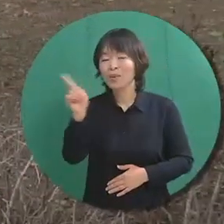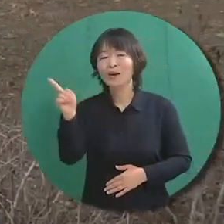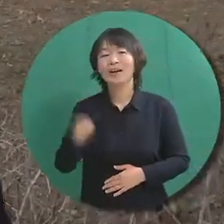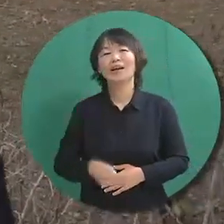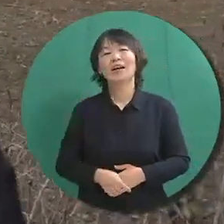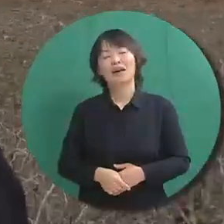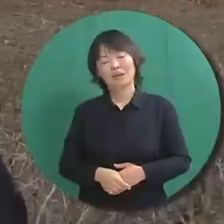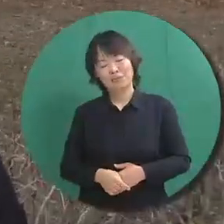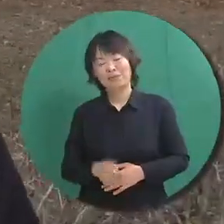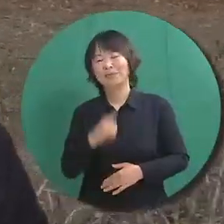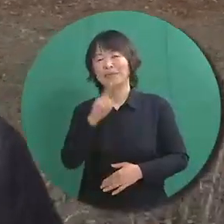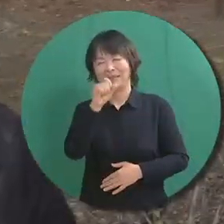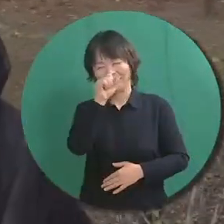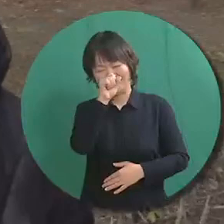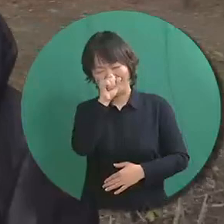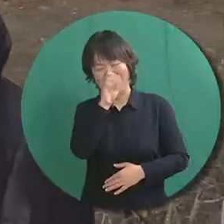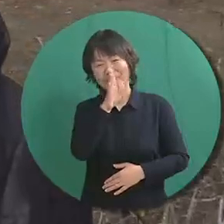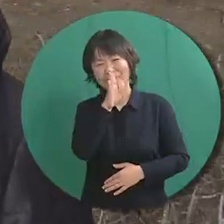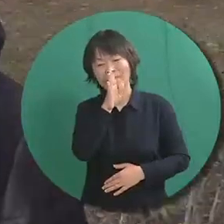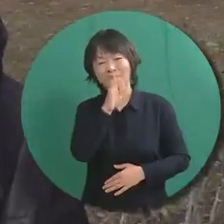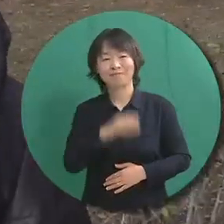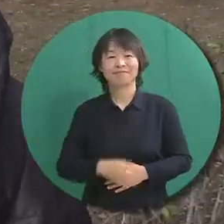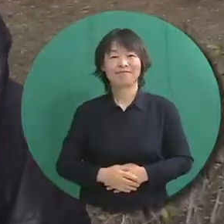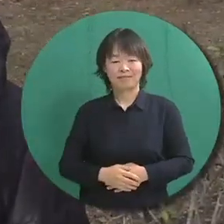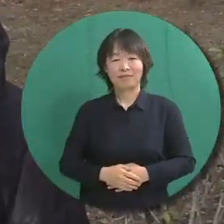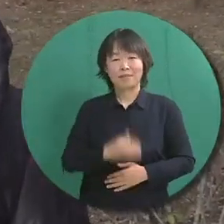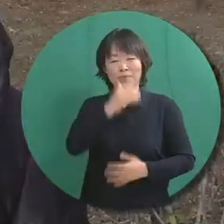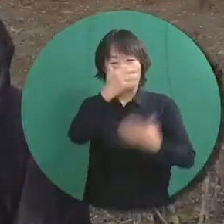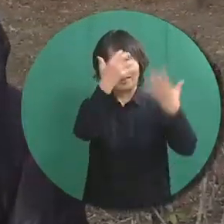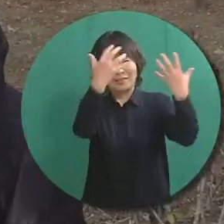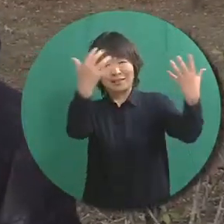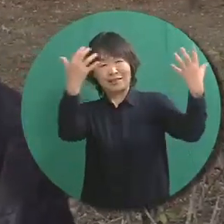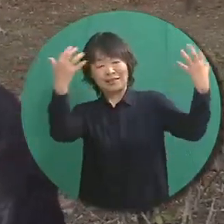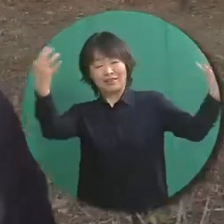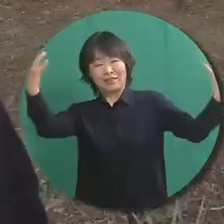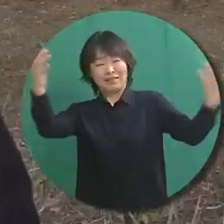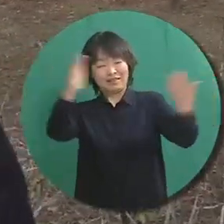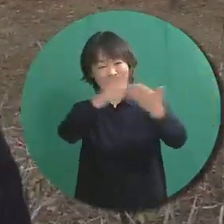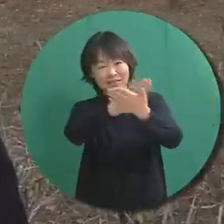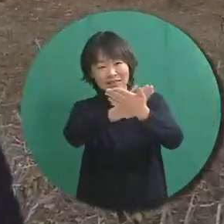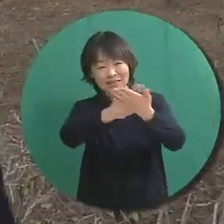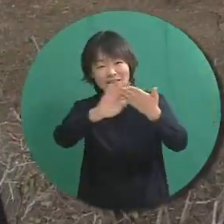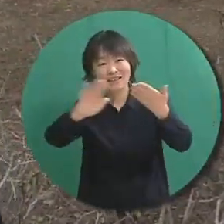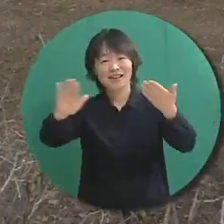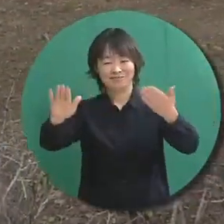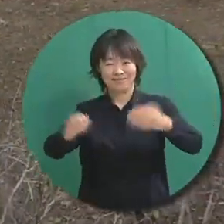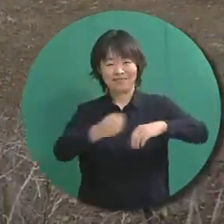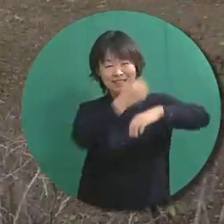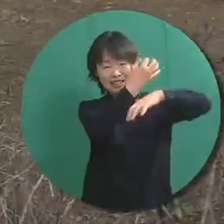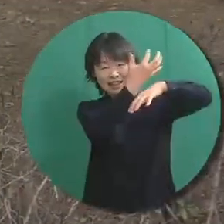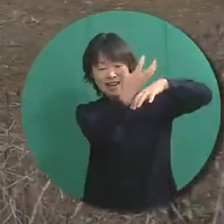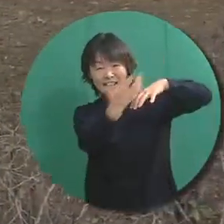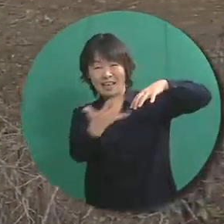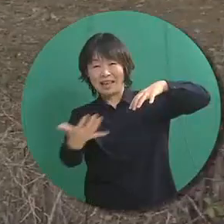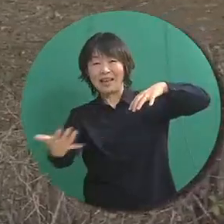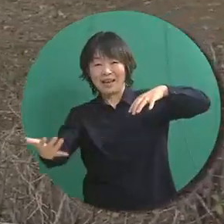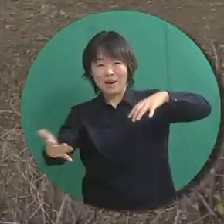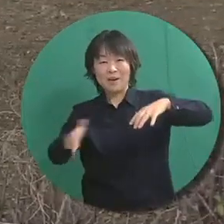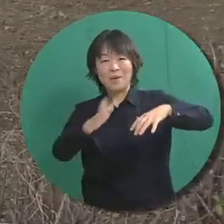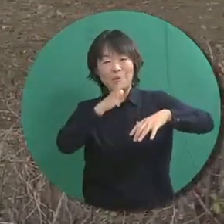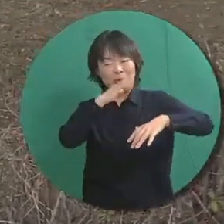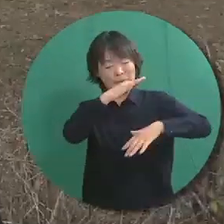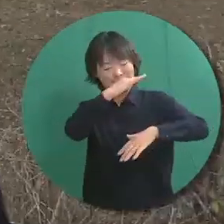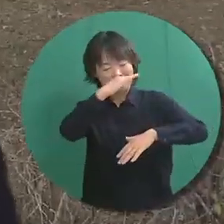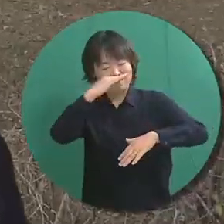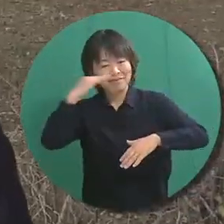ですか？ 赤い梅もいい、いいね。ほんでもう満開の時は綺麗はいいね。やっぱりそんでしだれなんかやったらものすごく綺麗